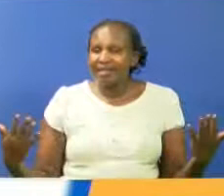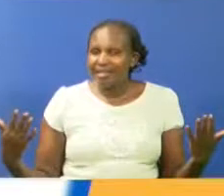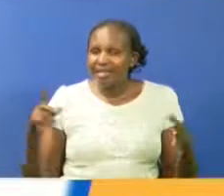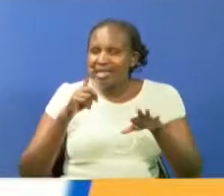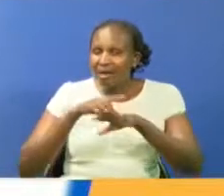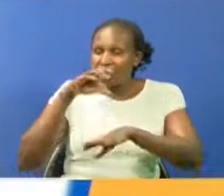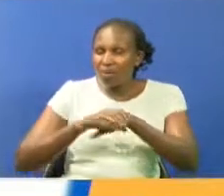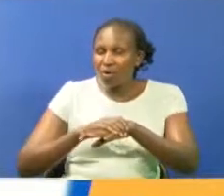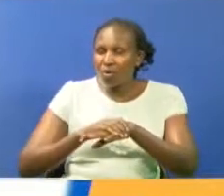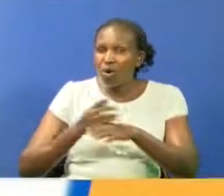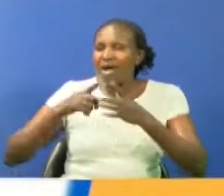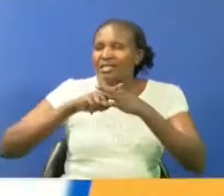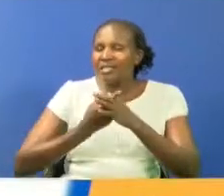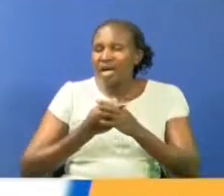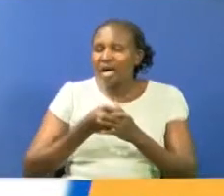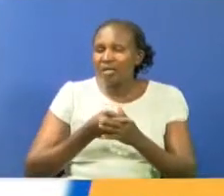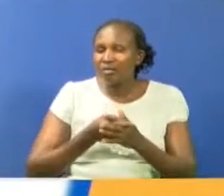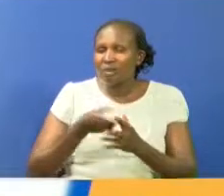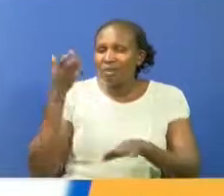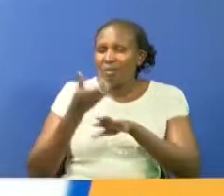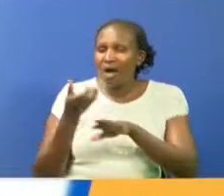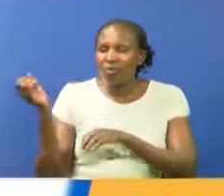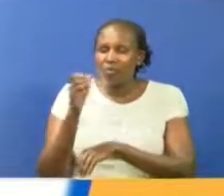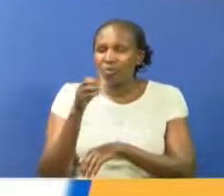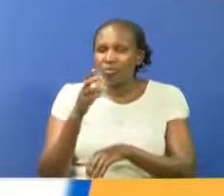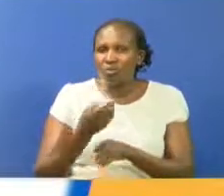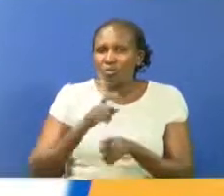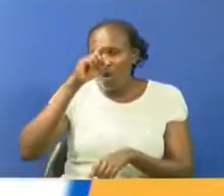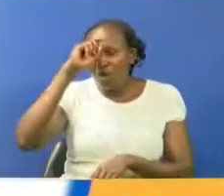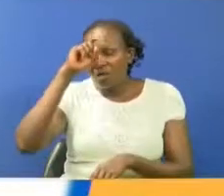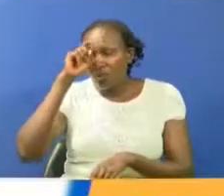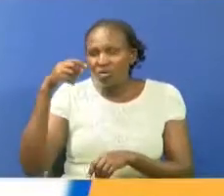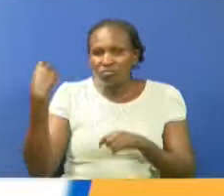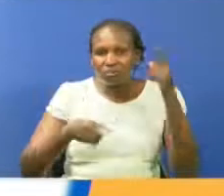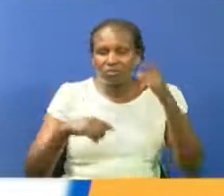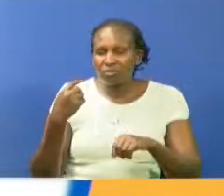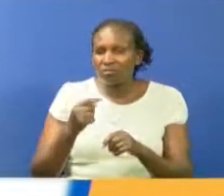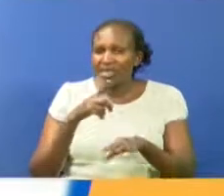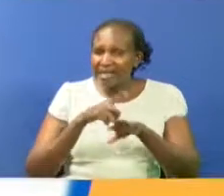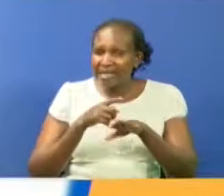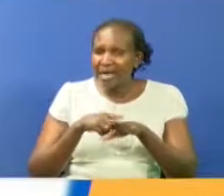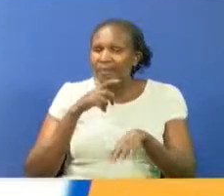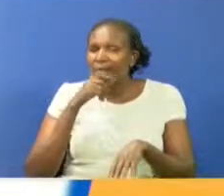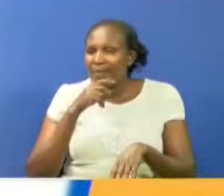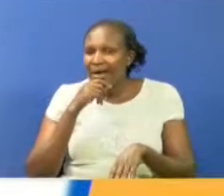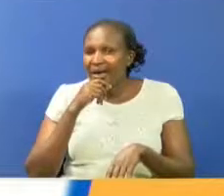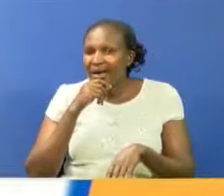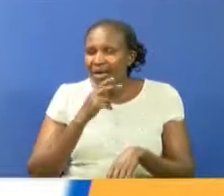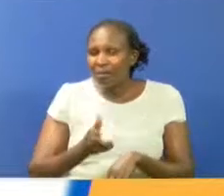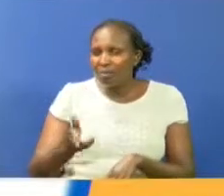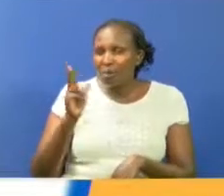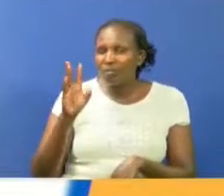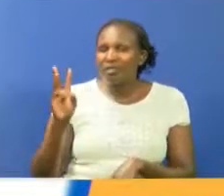nyuma wakaanza kumrushia mamawe watu ya munisipo na mafimbo. Kijana alipokeuka wakarusha marisasi